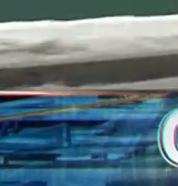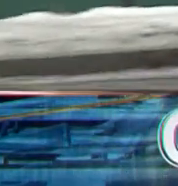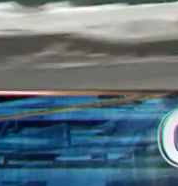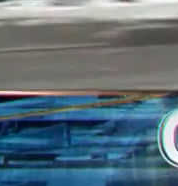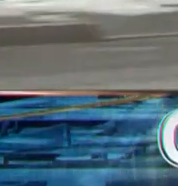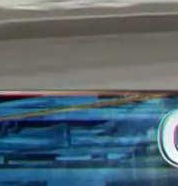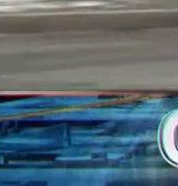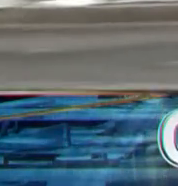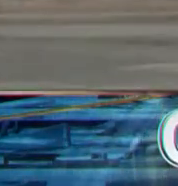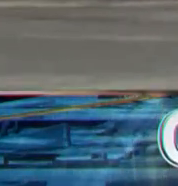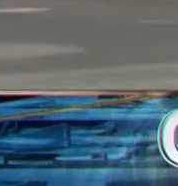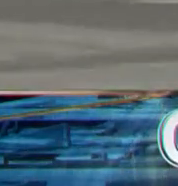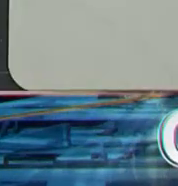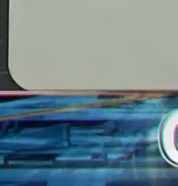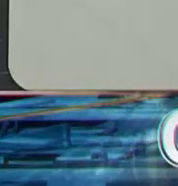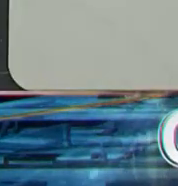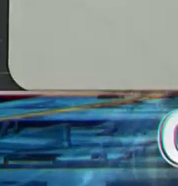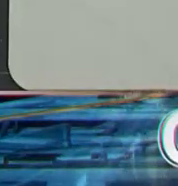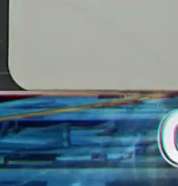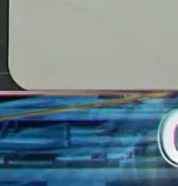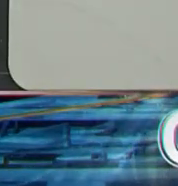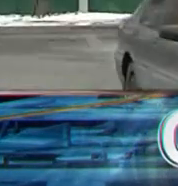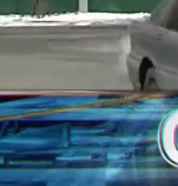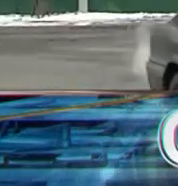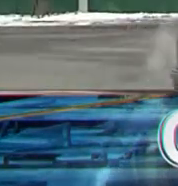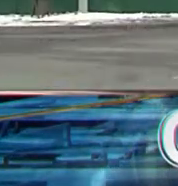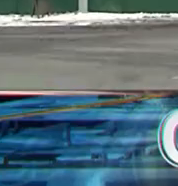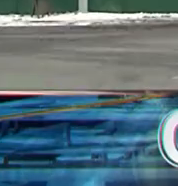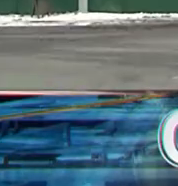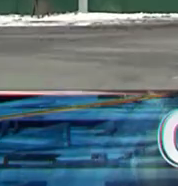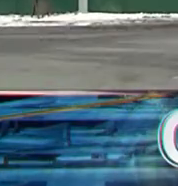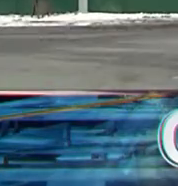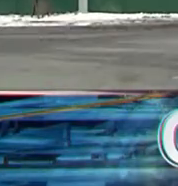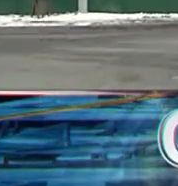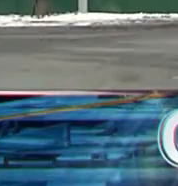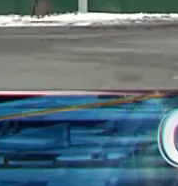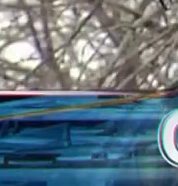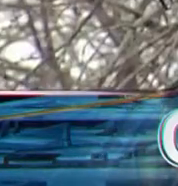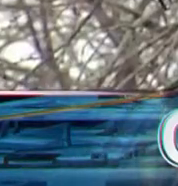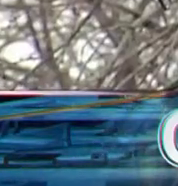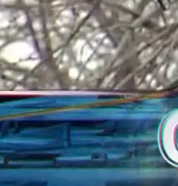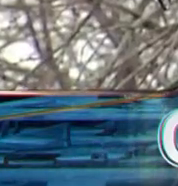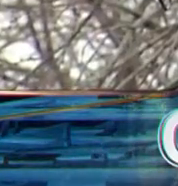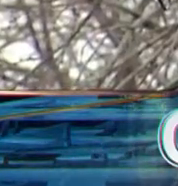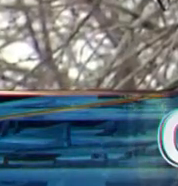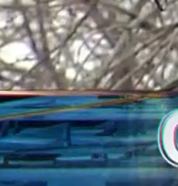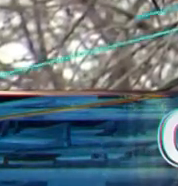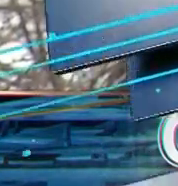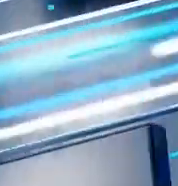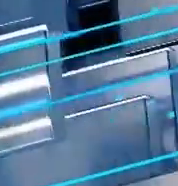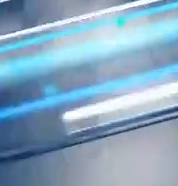Всевидящее око. 112 тысяч нарушений зарегистрировано новыми камерами видеофиксации в Алматинской области.